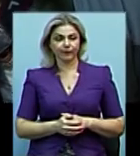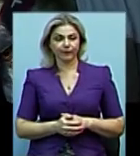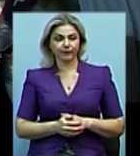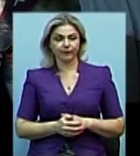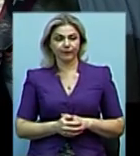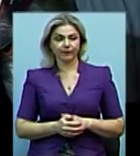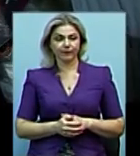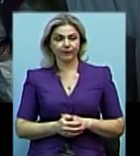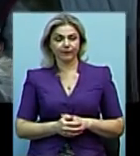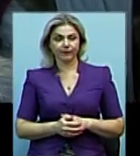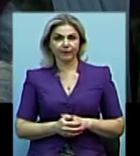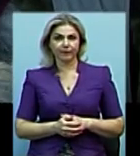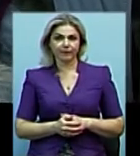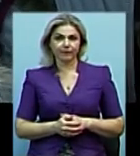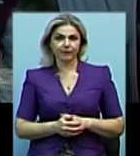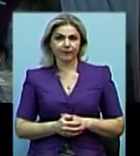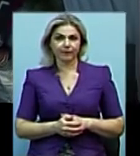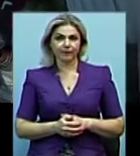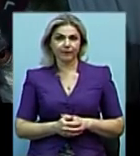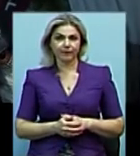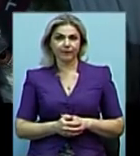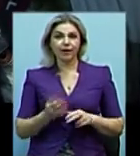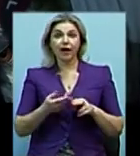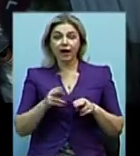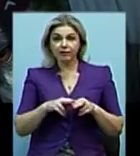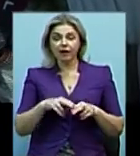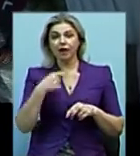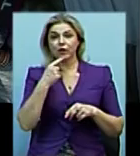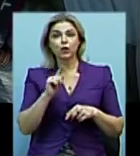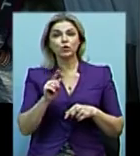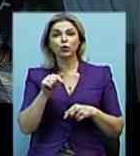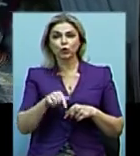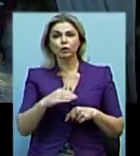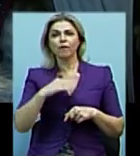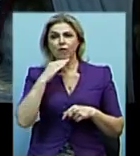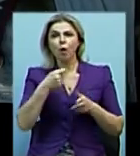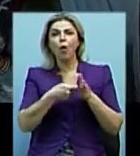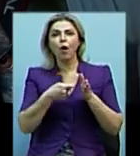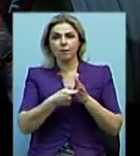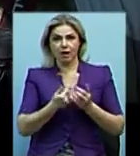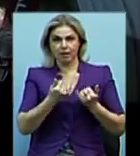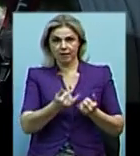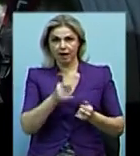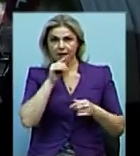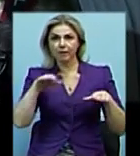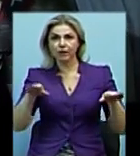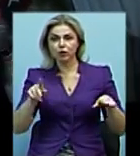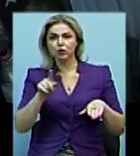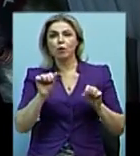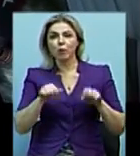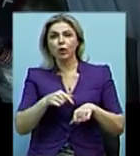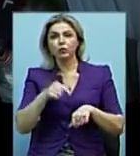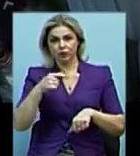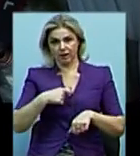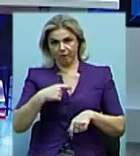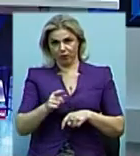місцях спостерігається досить велика кількість лелек. Це говорить про те, що тут достатня кормова база для них, щоб вони могли себе нормально